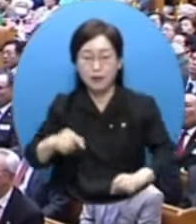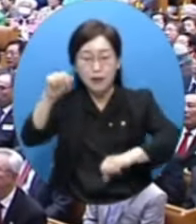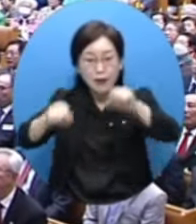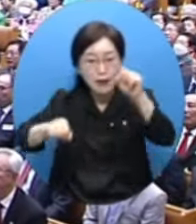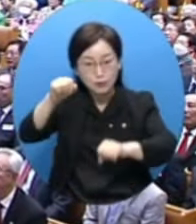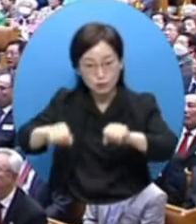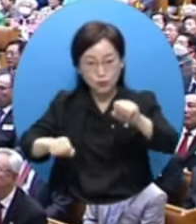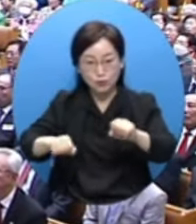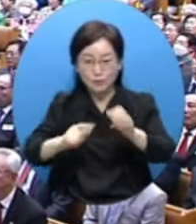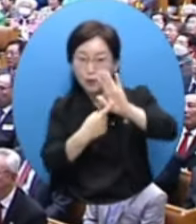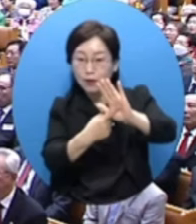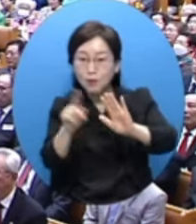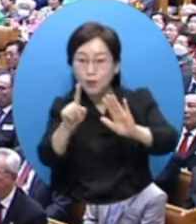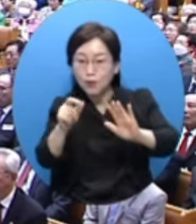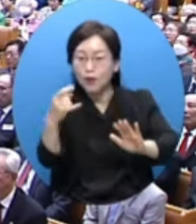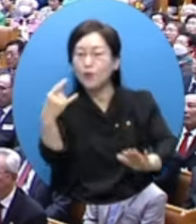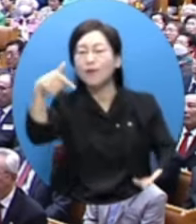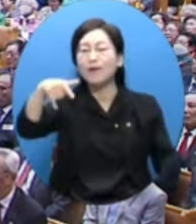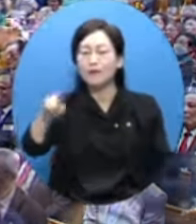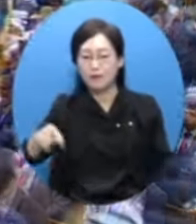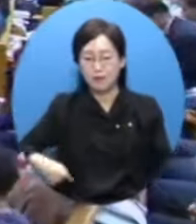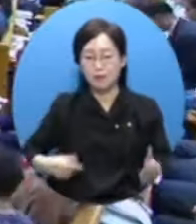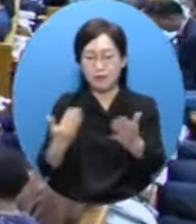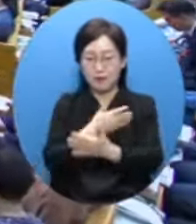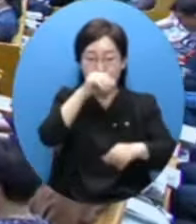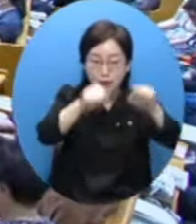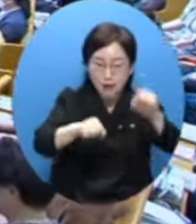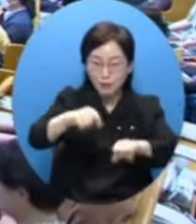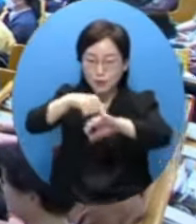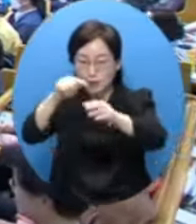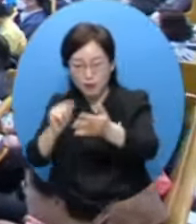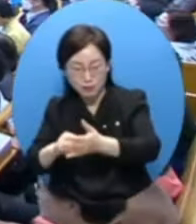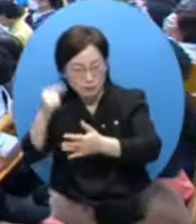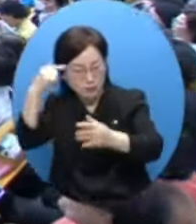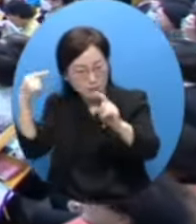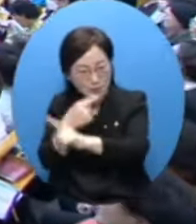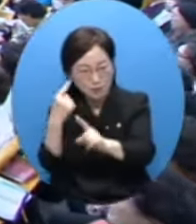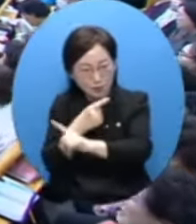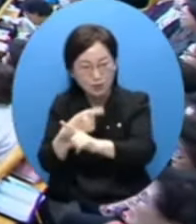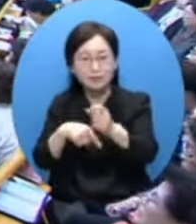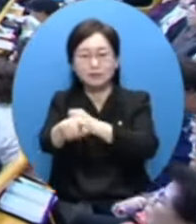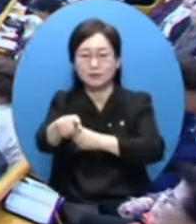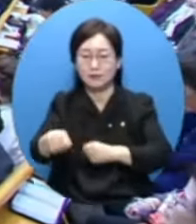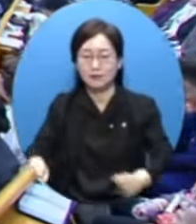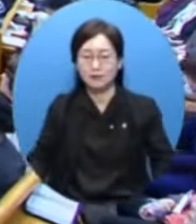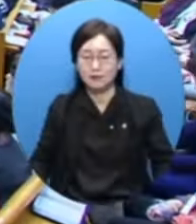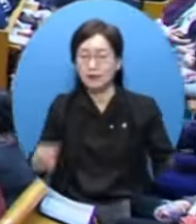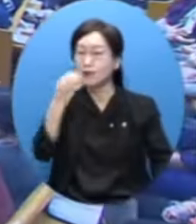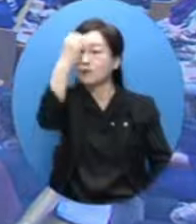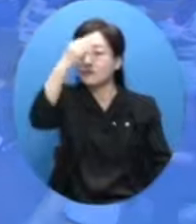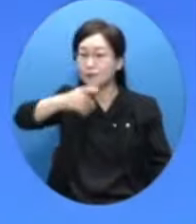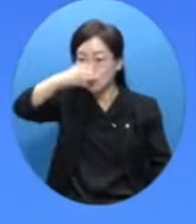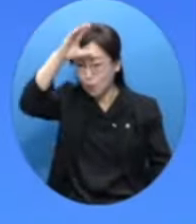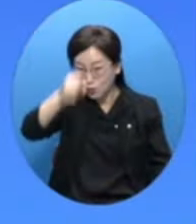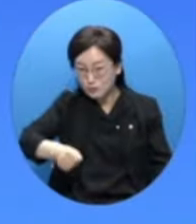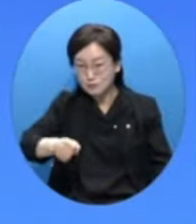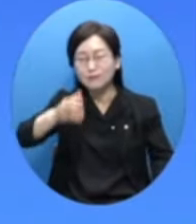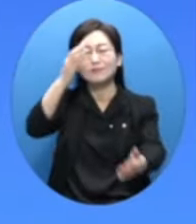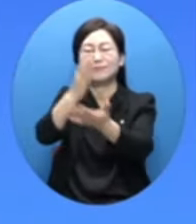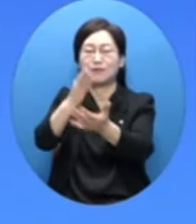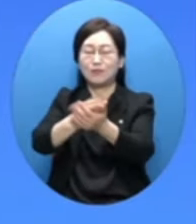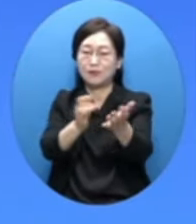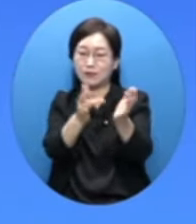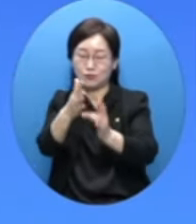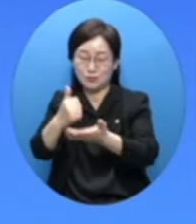나타난 회개인 것입니다. 행동도 달라지고 마음 자세도 달라져야 되는 것입니다. 교만과 고집의 모습에서